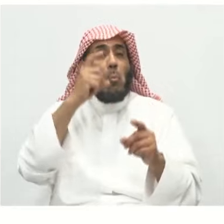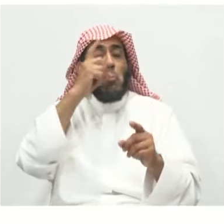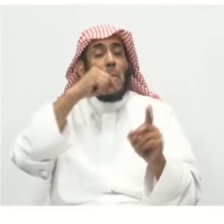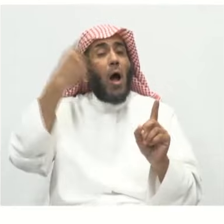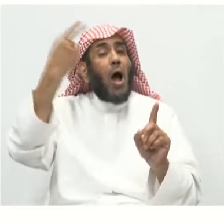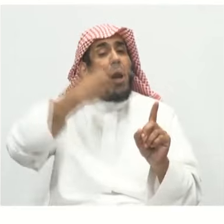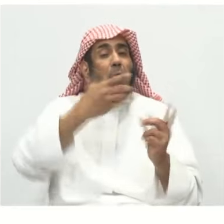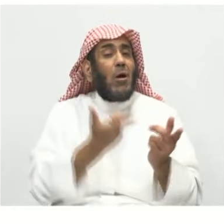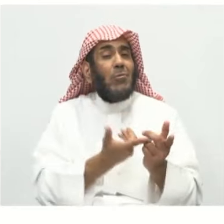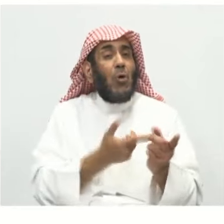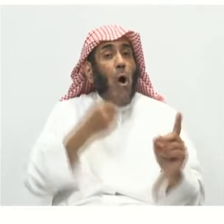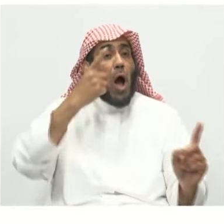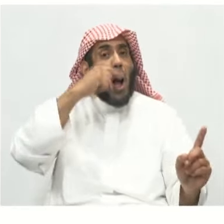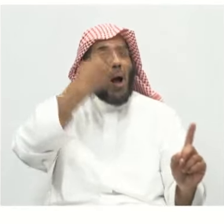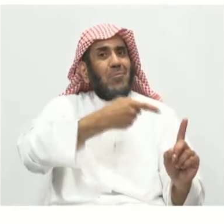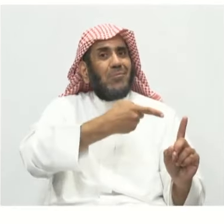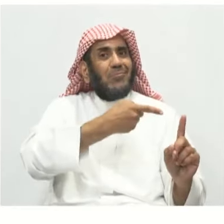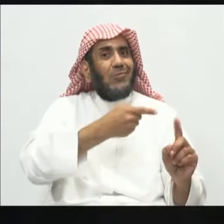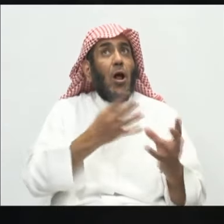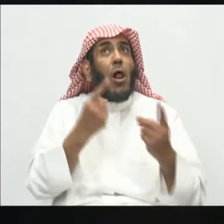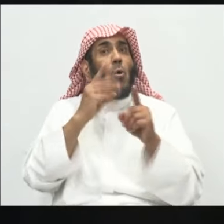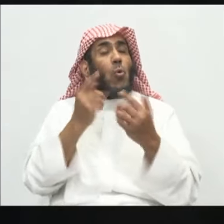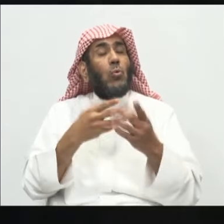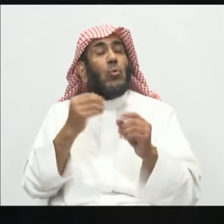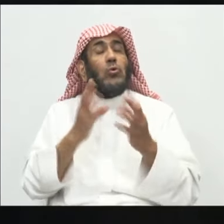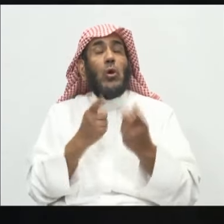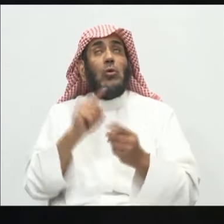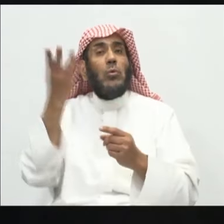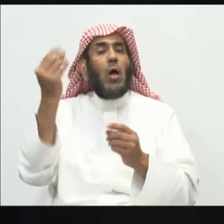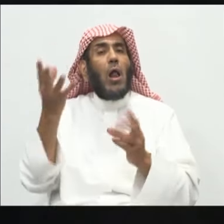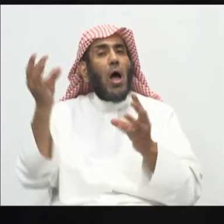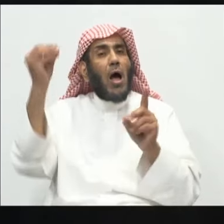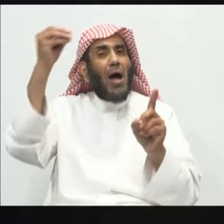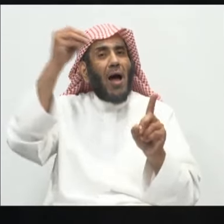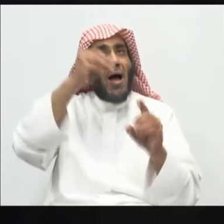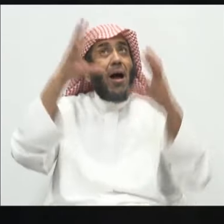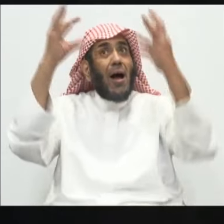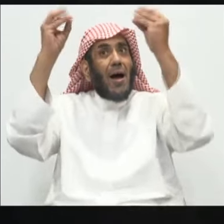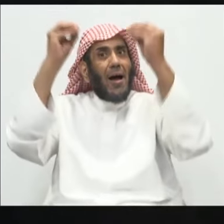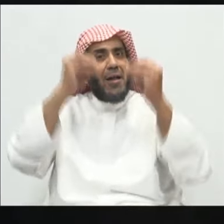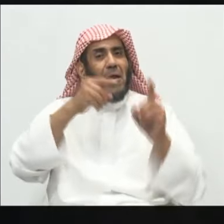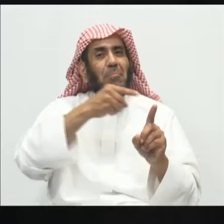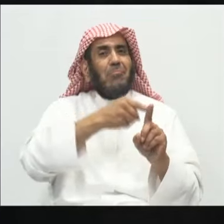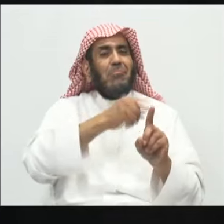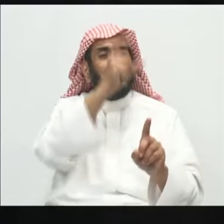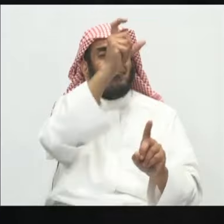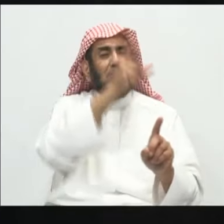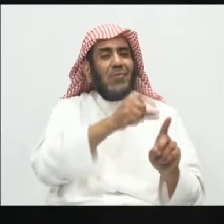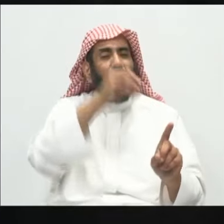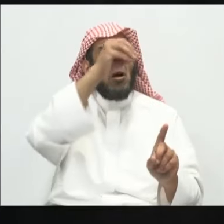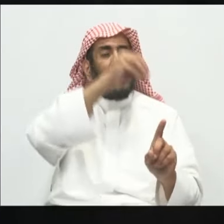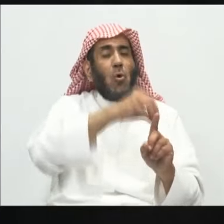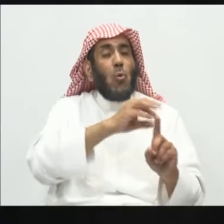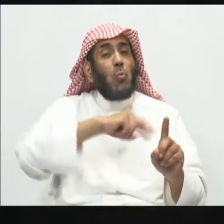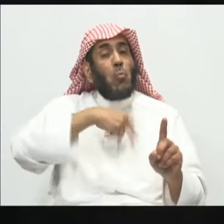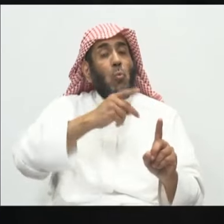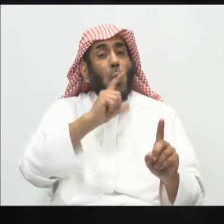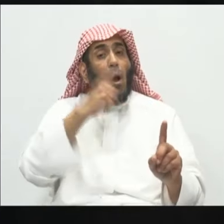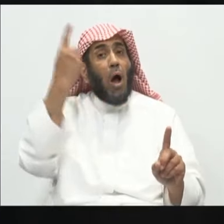حيالها الله سبحانه وتعالى انعم على عبده لقمان بنعمه ما هي النعمه التي امره الله عز